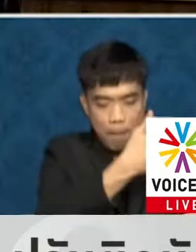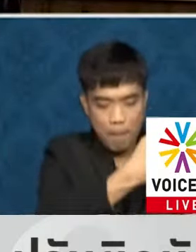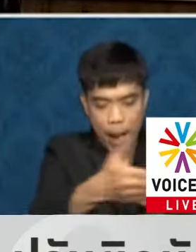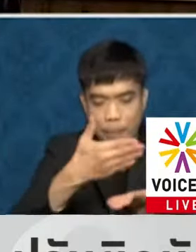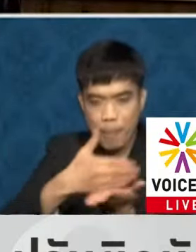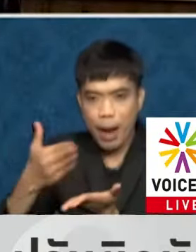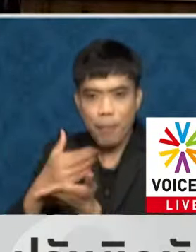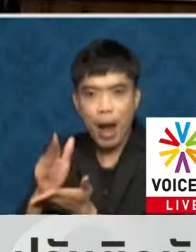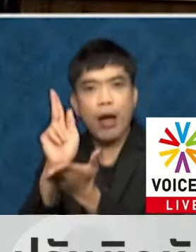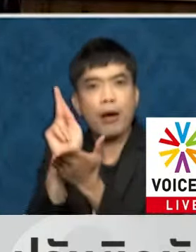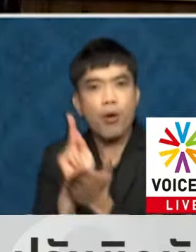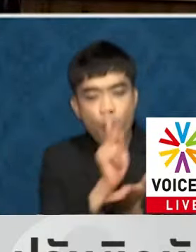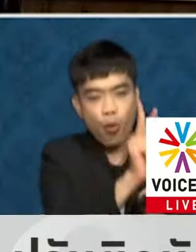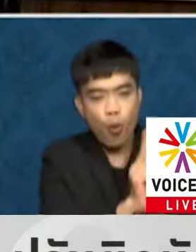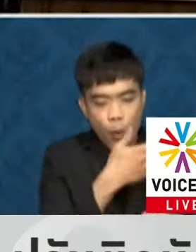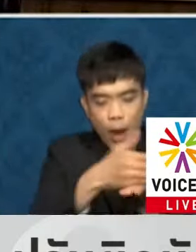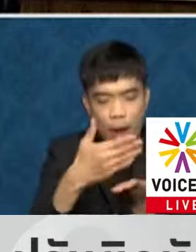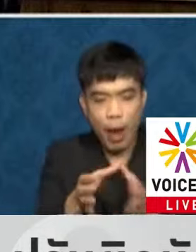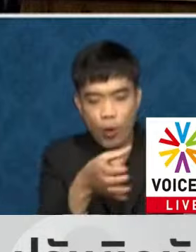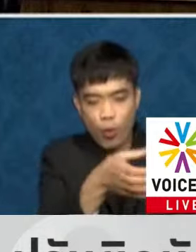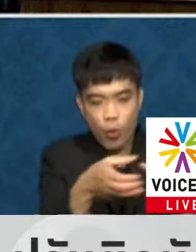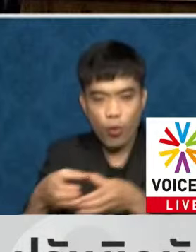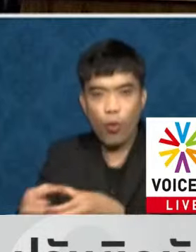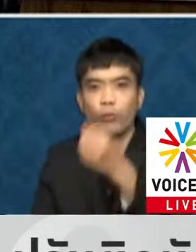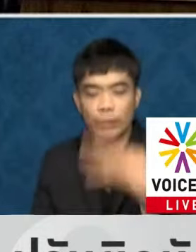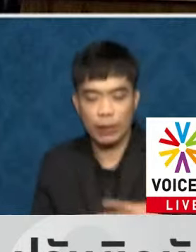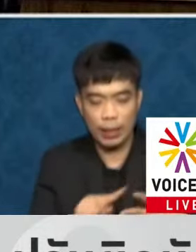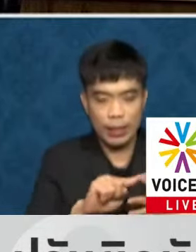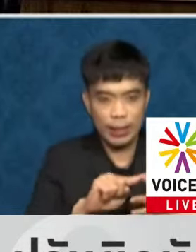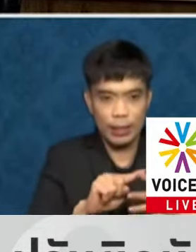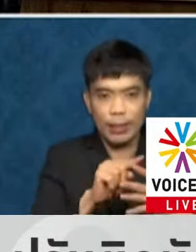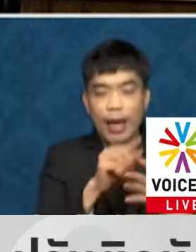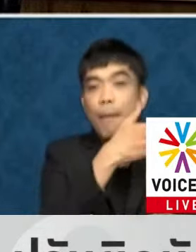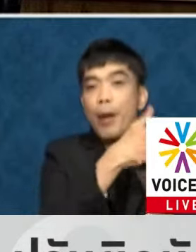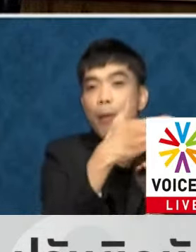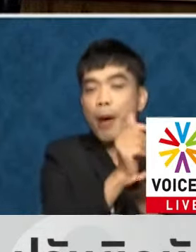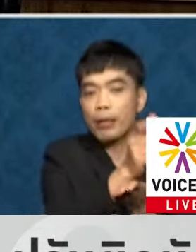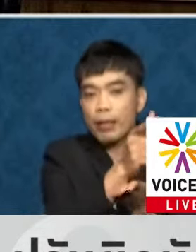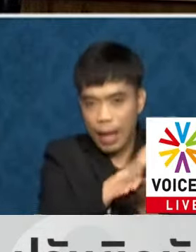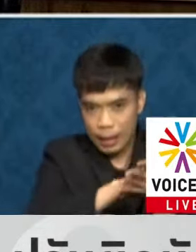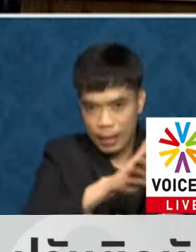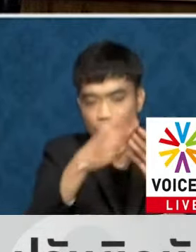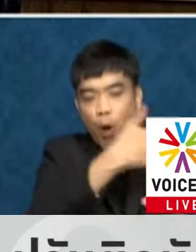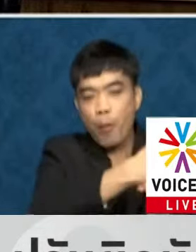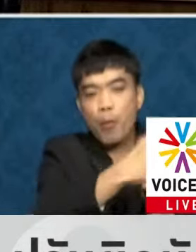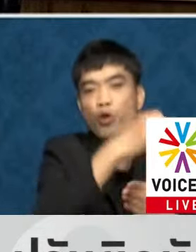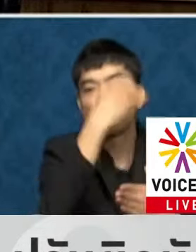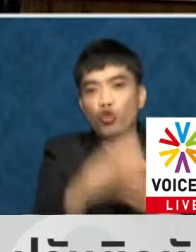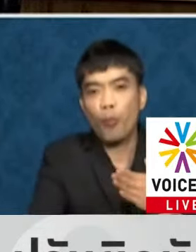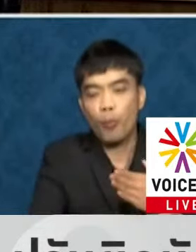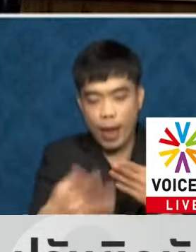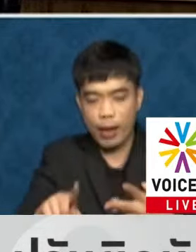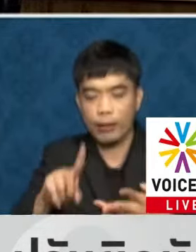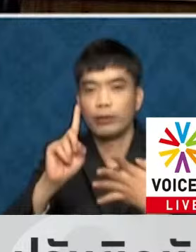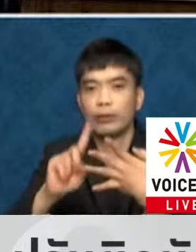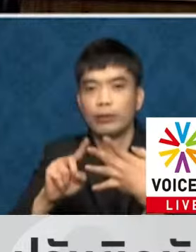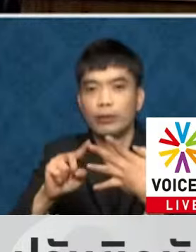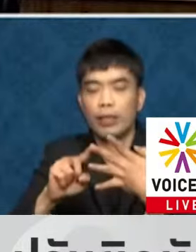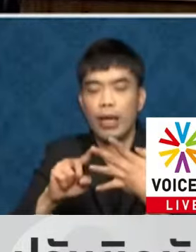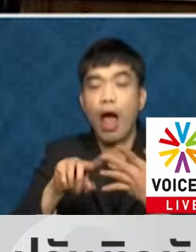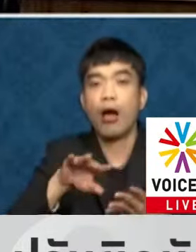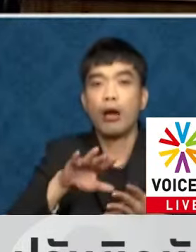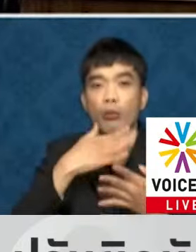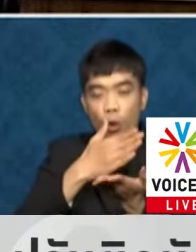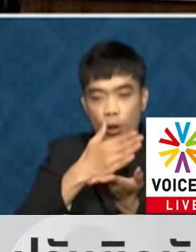้ รวมถึงมีกลไกในการให้ทุนการศึกษาแล้วก็ตัดเรื่องผู้ค้ำประกันออกไปอย่างเด็ดขาด ก็ทำเยอะมากแล้วนะ นั่นแปลว่าต่อไปกู้ก